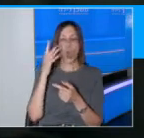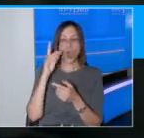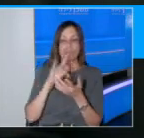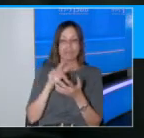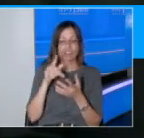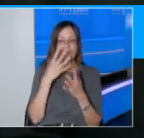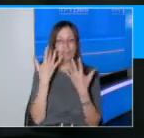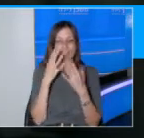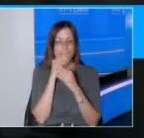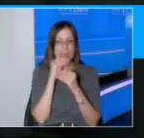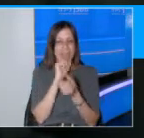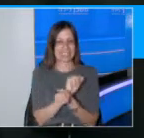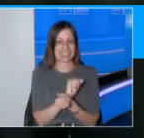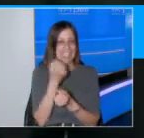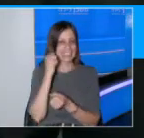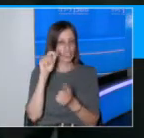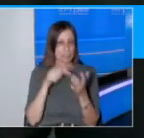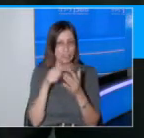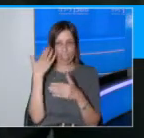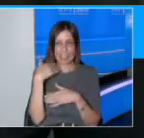כשמדברים על אסירי ציון, כי היא הייתה אישה?